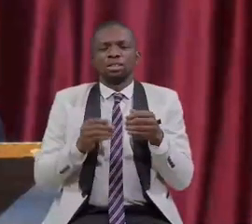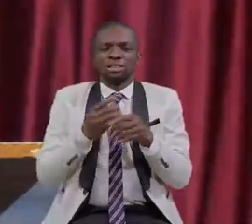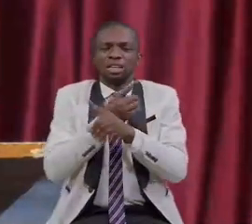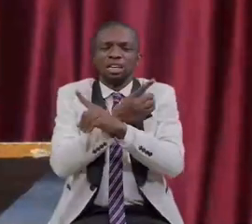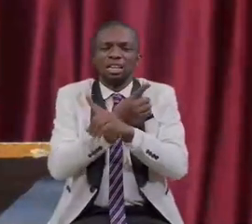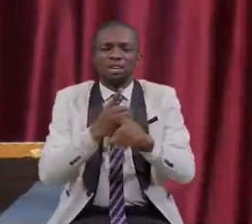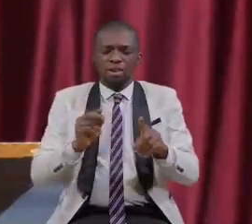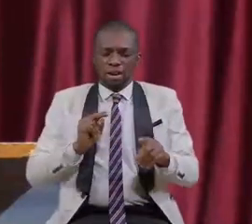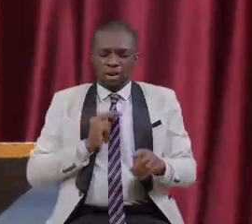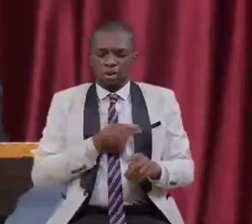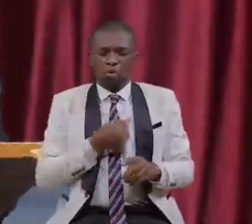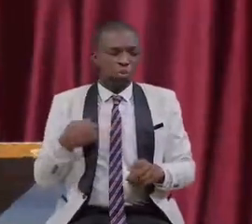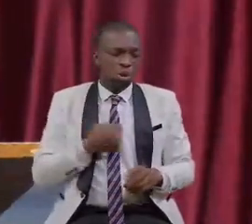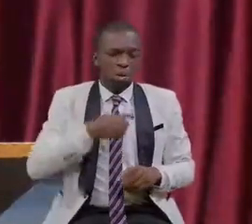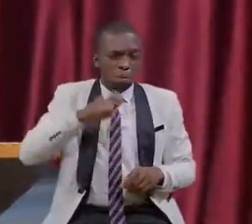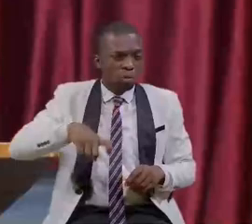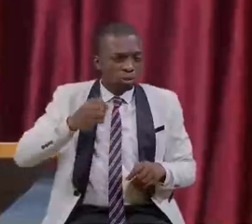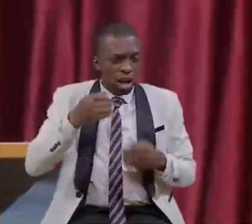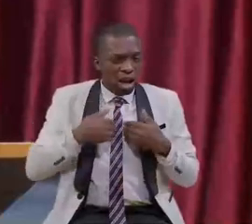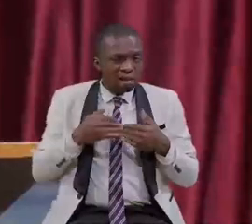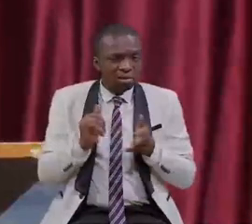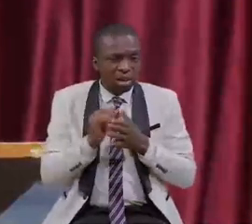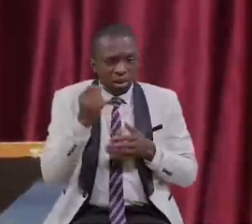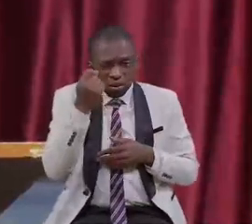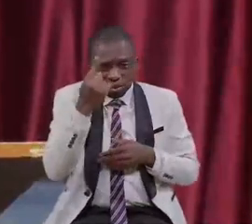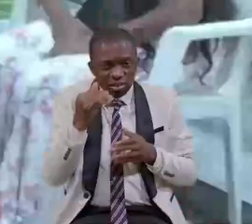Nous devons avoir ce concept, cette compréhension